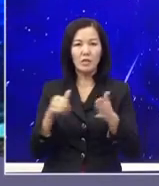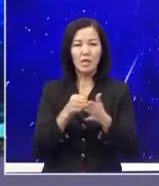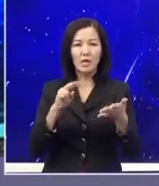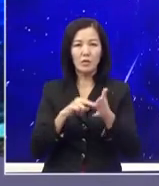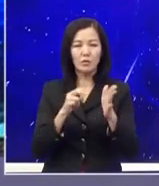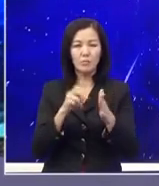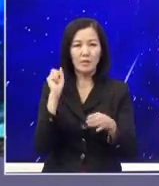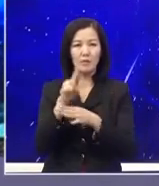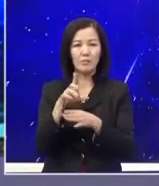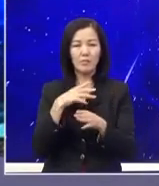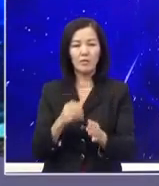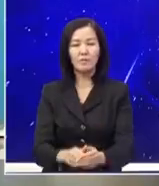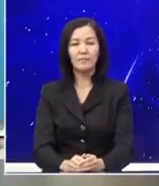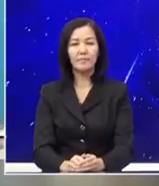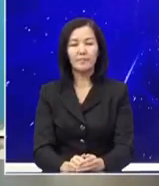міндеттер жүктеді.